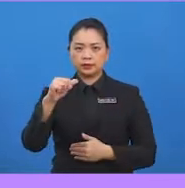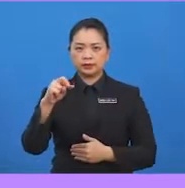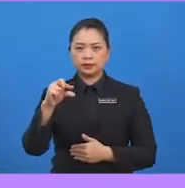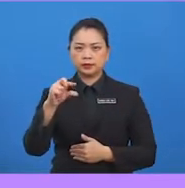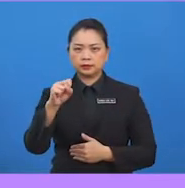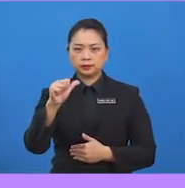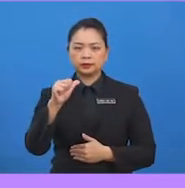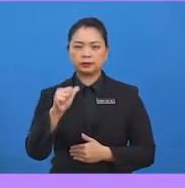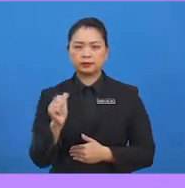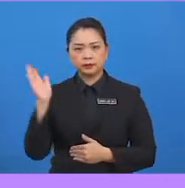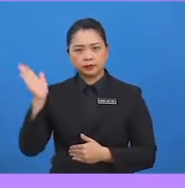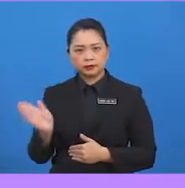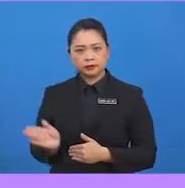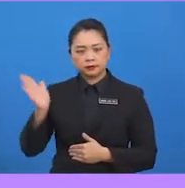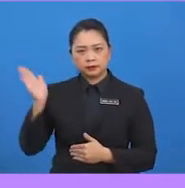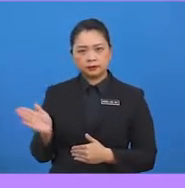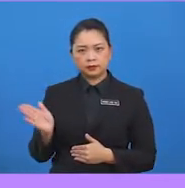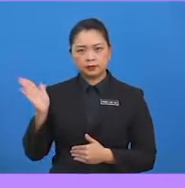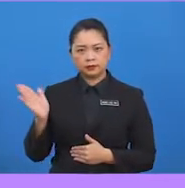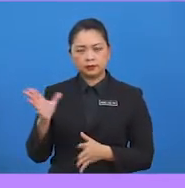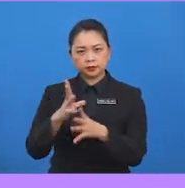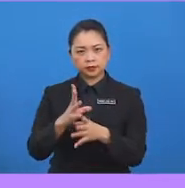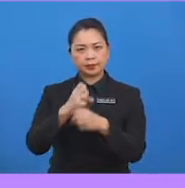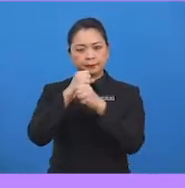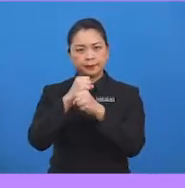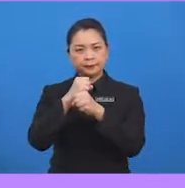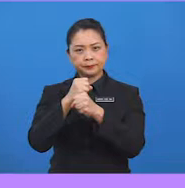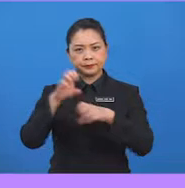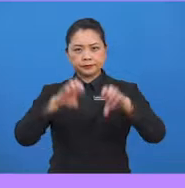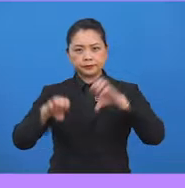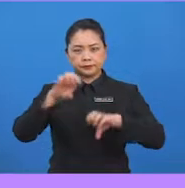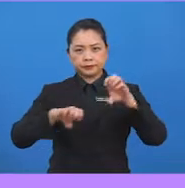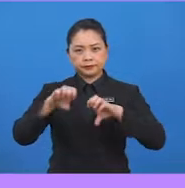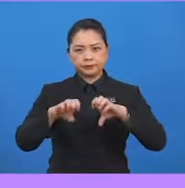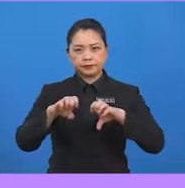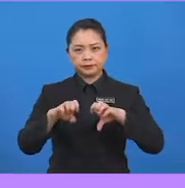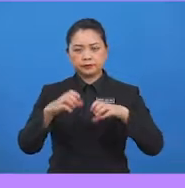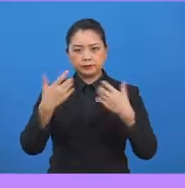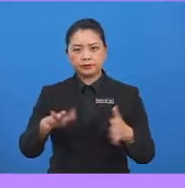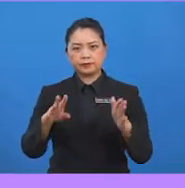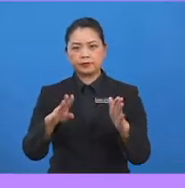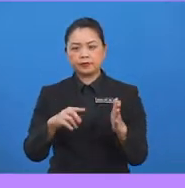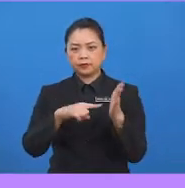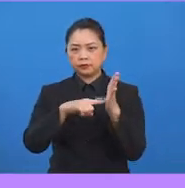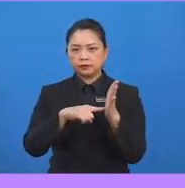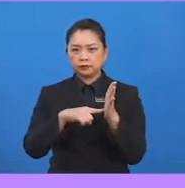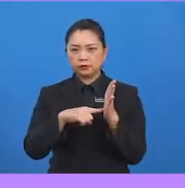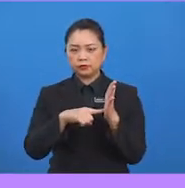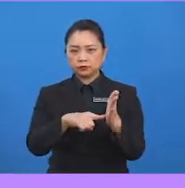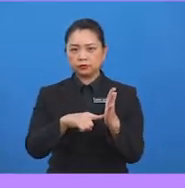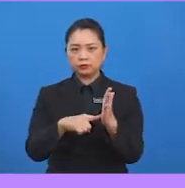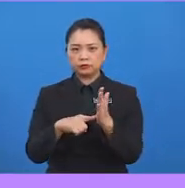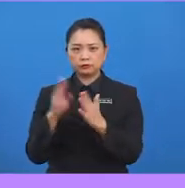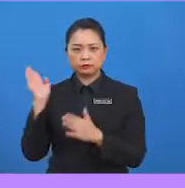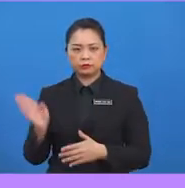Berikut merupakan keputusan eksperimen dengan merujuk Kepada hasil eksperimen ini,